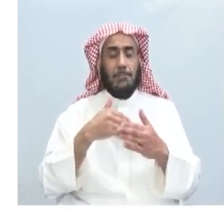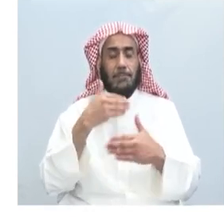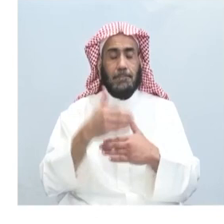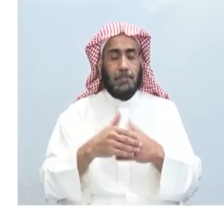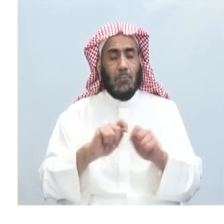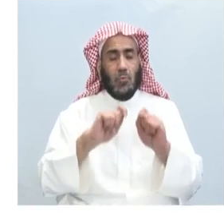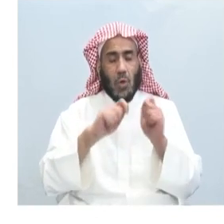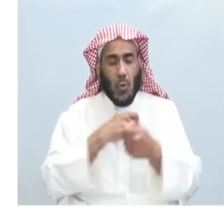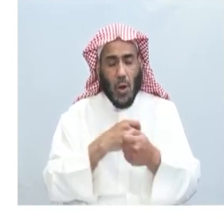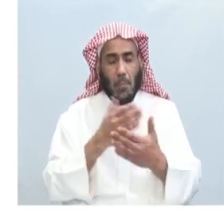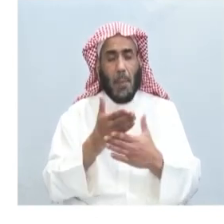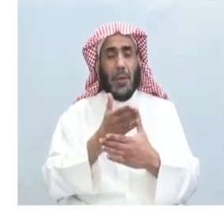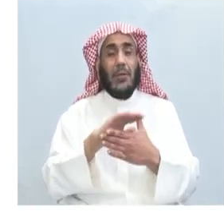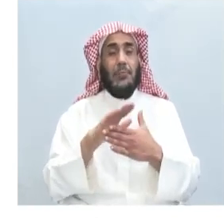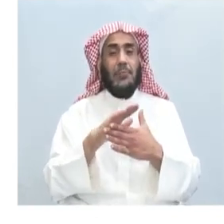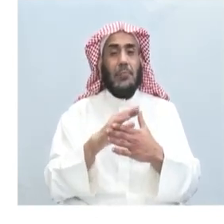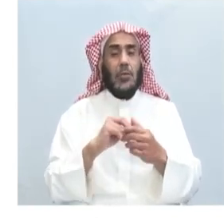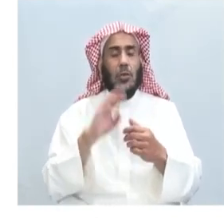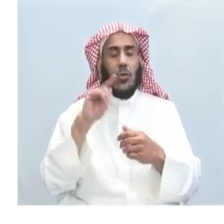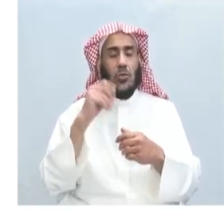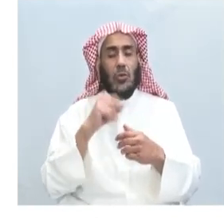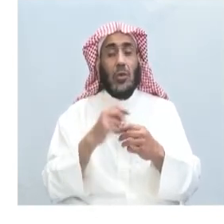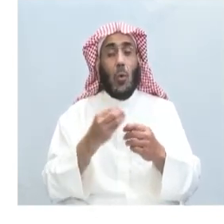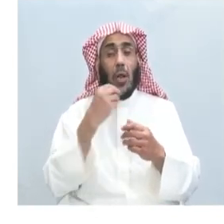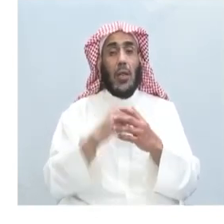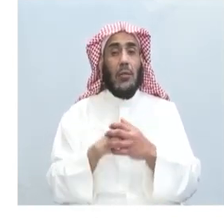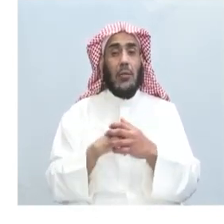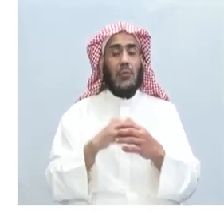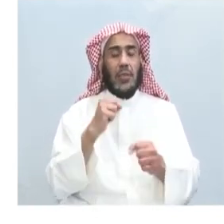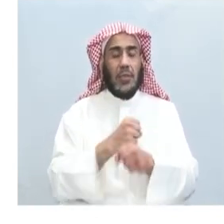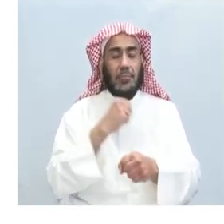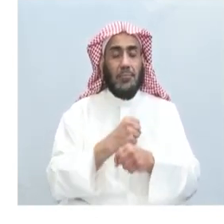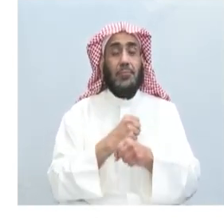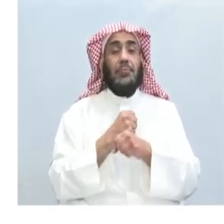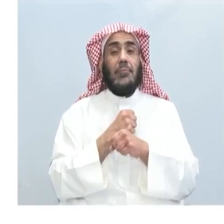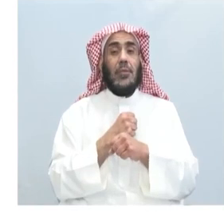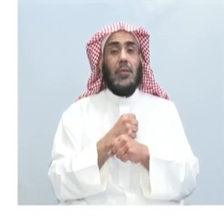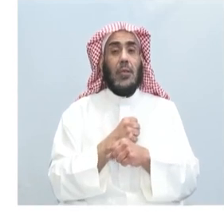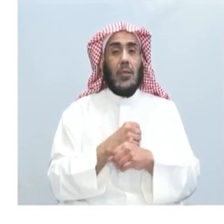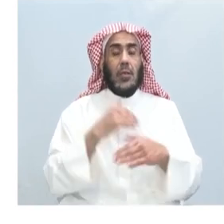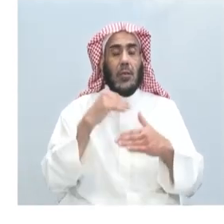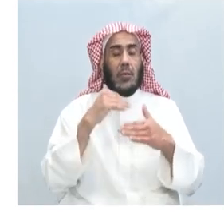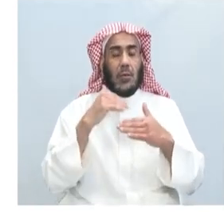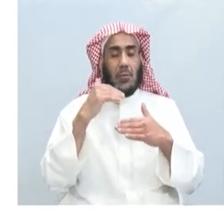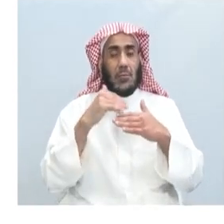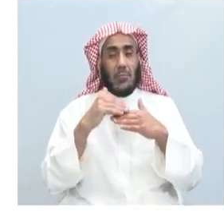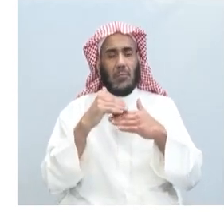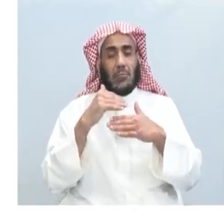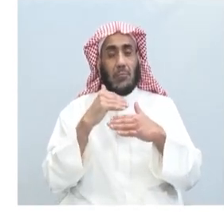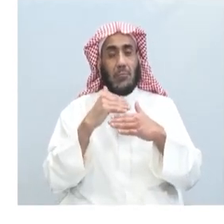ذلك نحول ما بين السعر والسعر الغذائي سنستخدمه المقام هنا